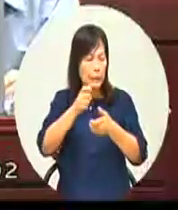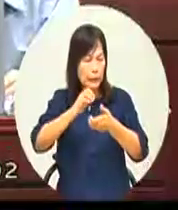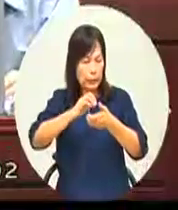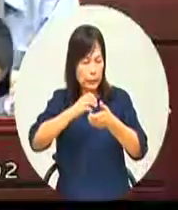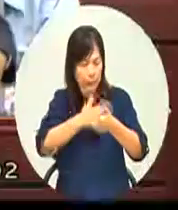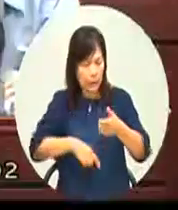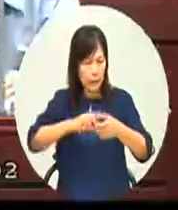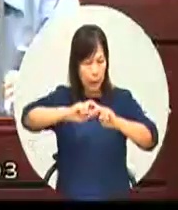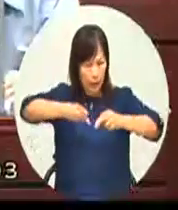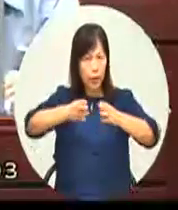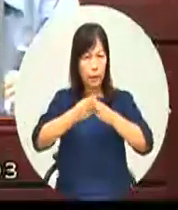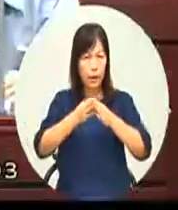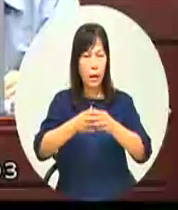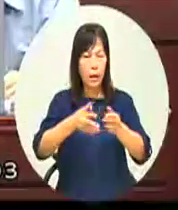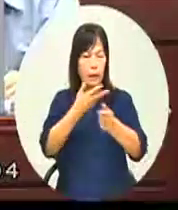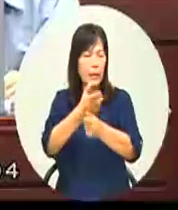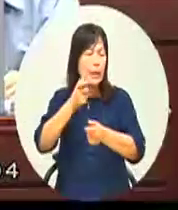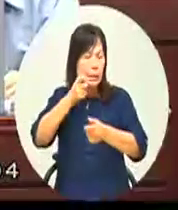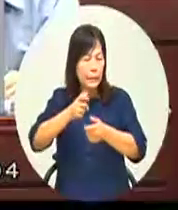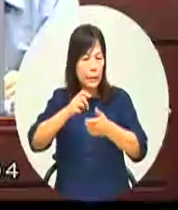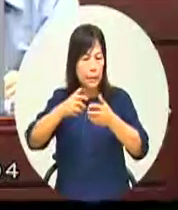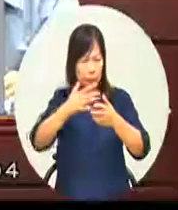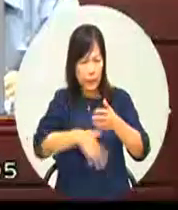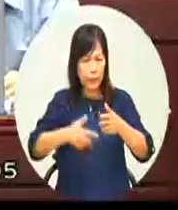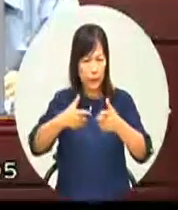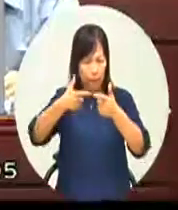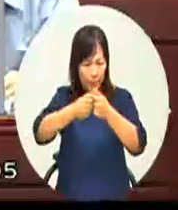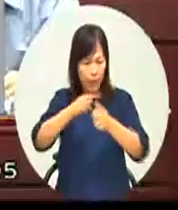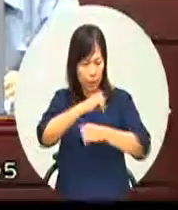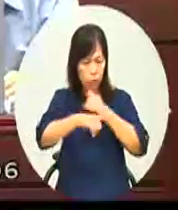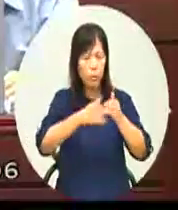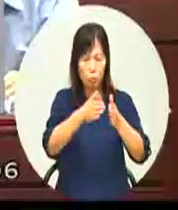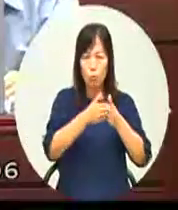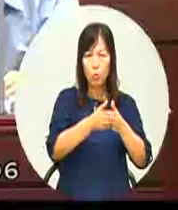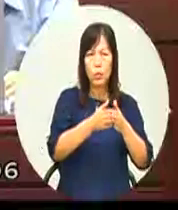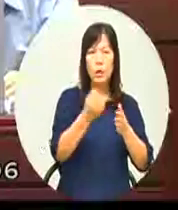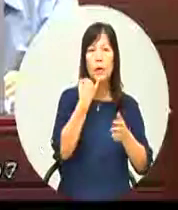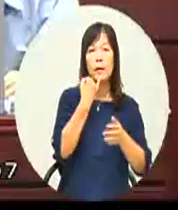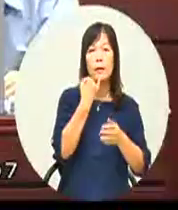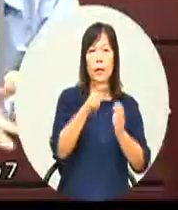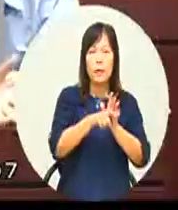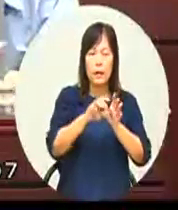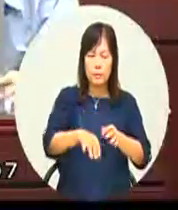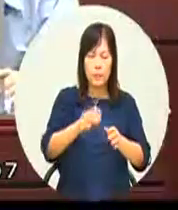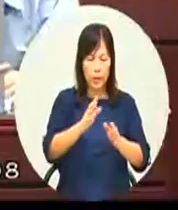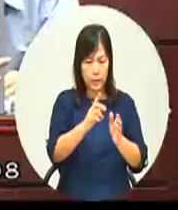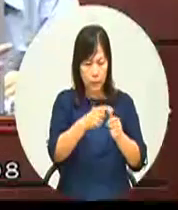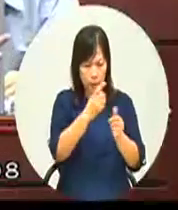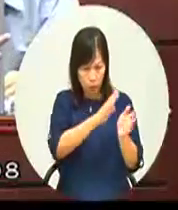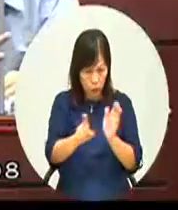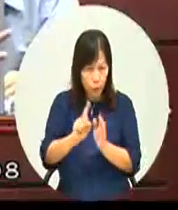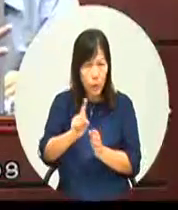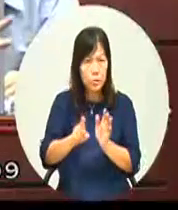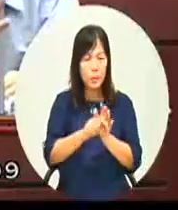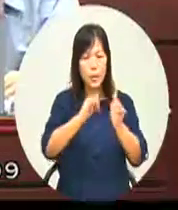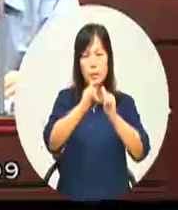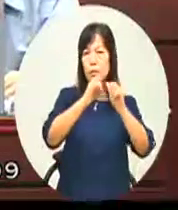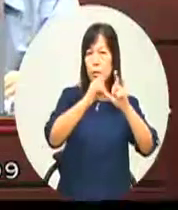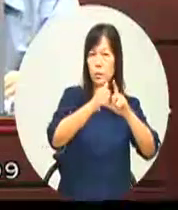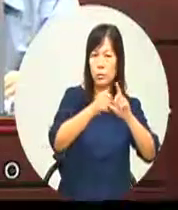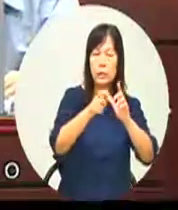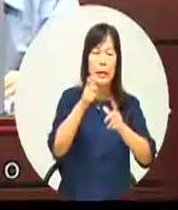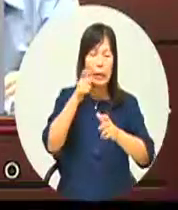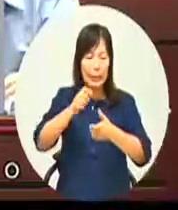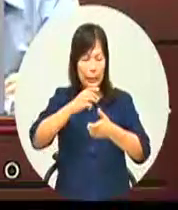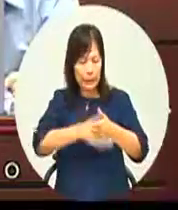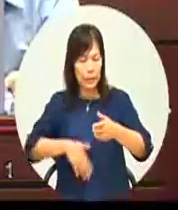造，让我们的硬体能够配合我们生活上的需要。所以目前我们在筹备的就是先把一些社区硬体改